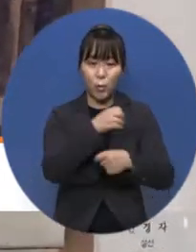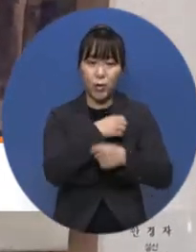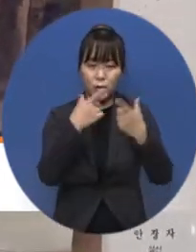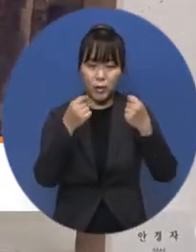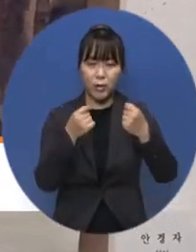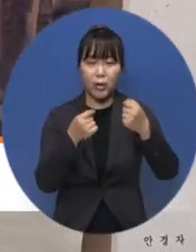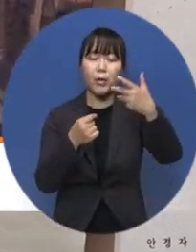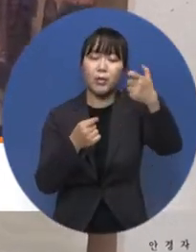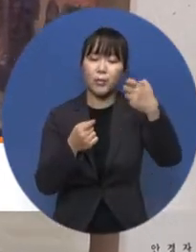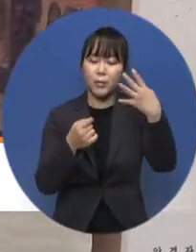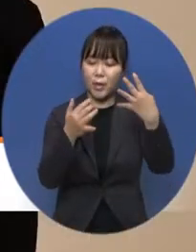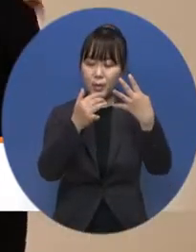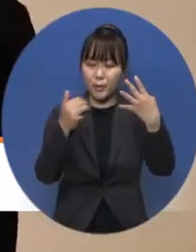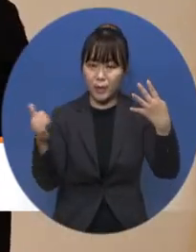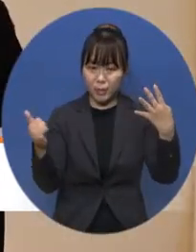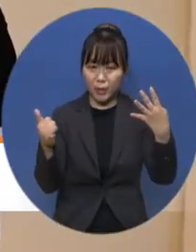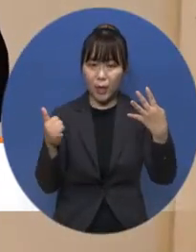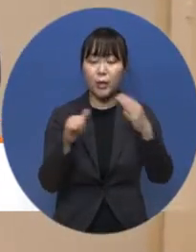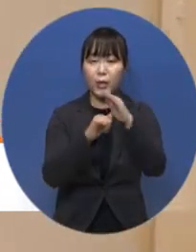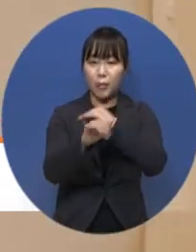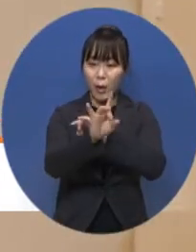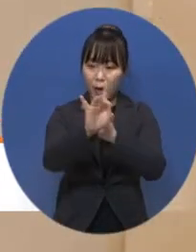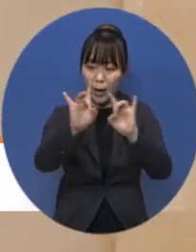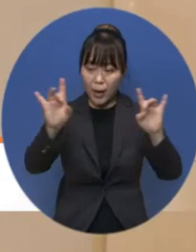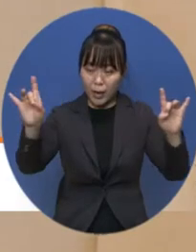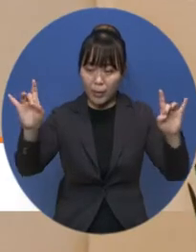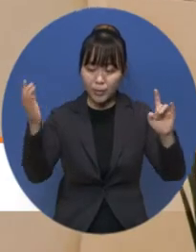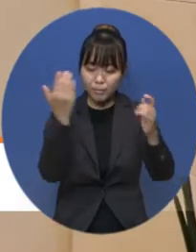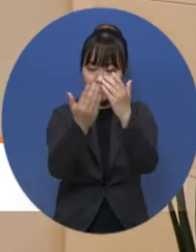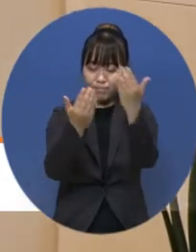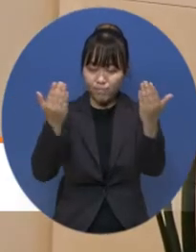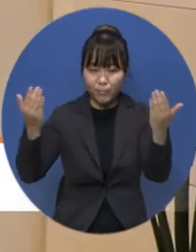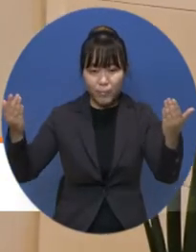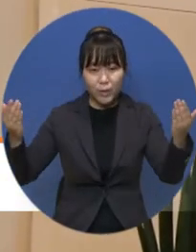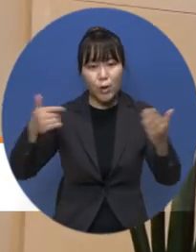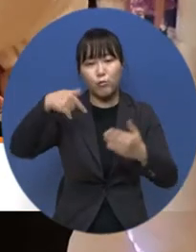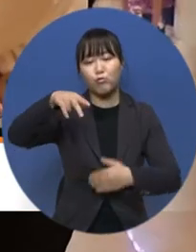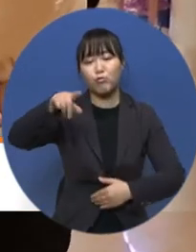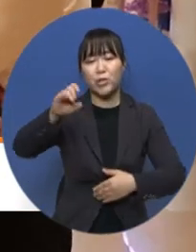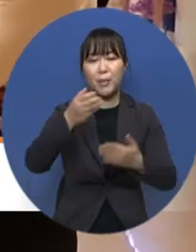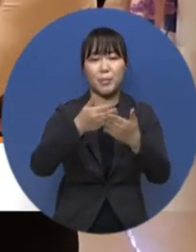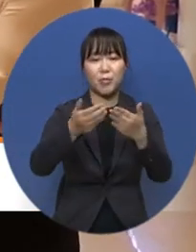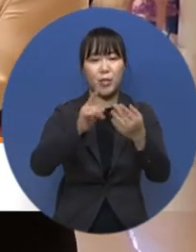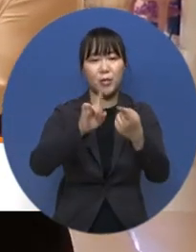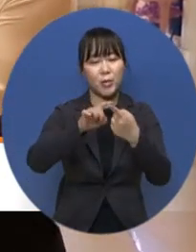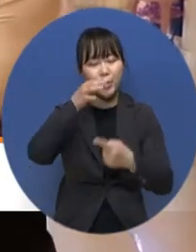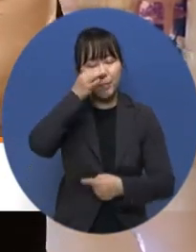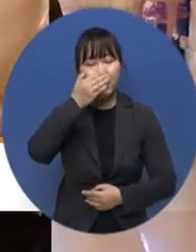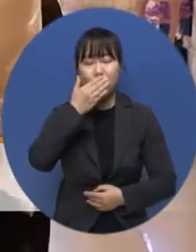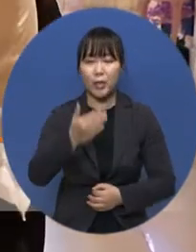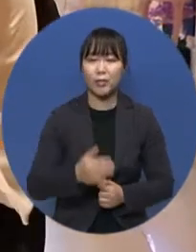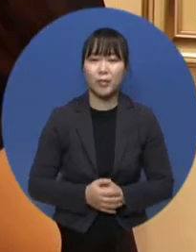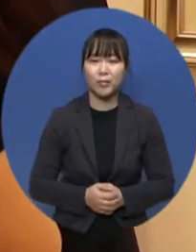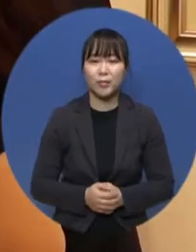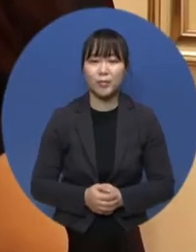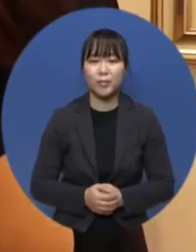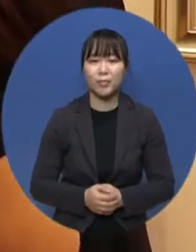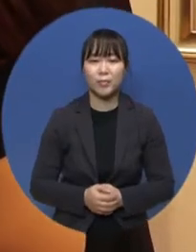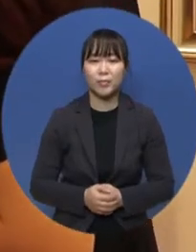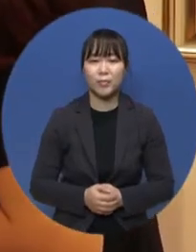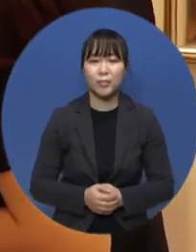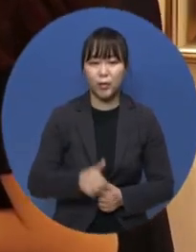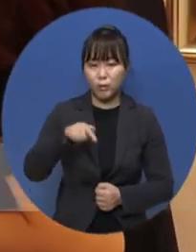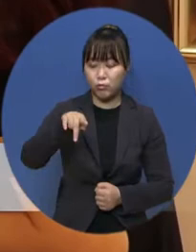64명의 작가들이 대표 작품 한 점씩을 선보여 구상 미술의 흐름을 한눈에 엿볼 수 있습니다.